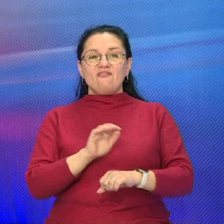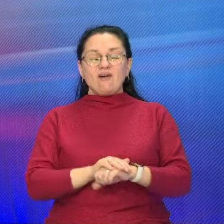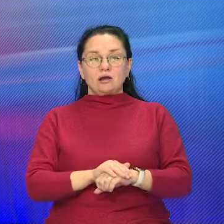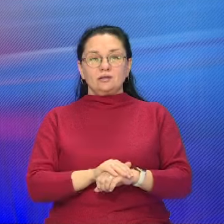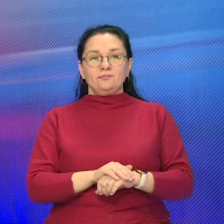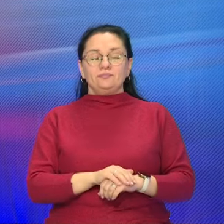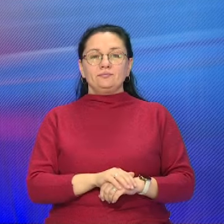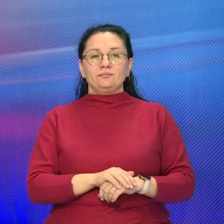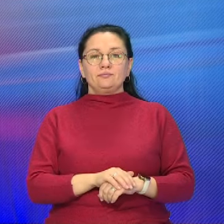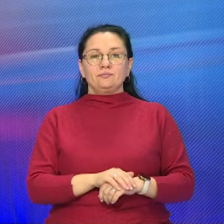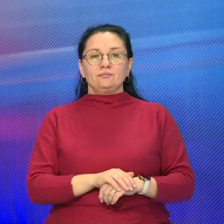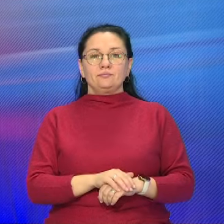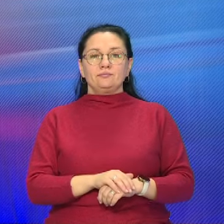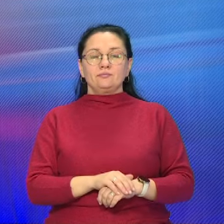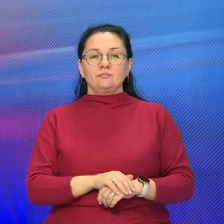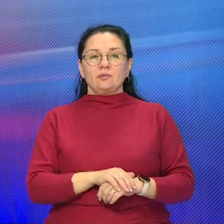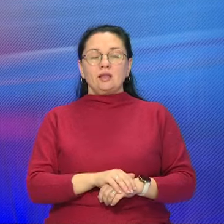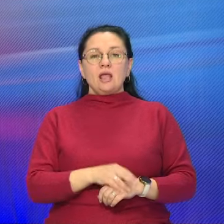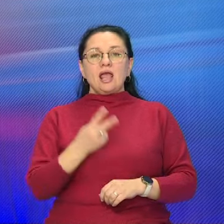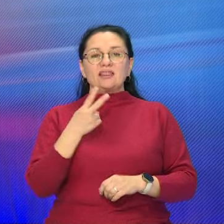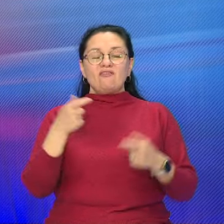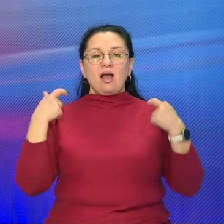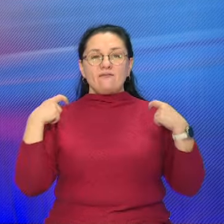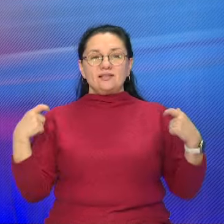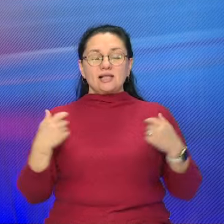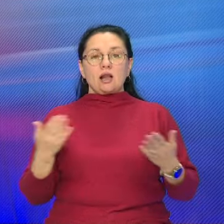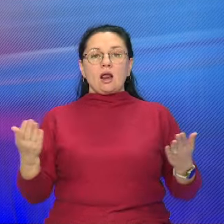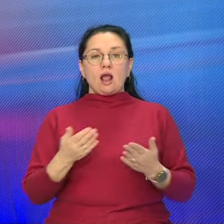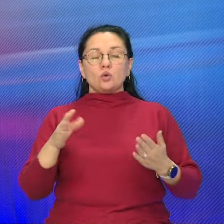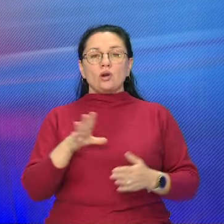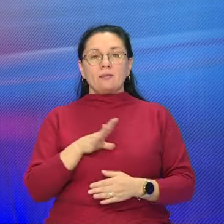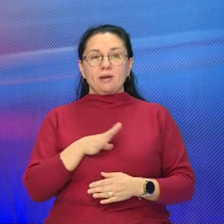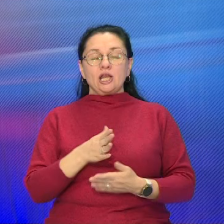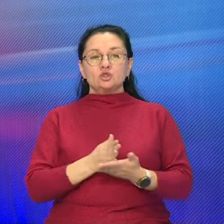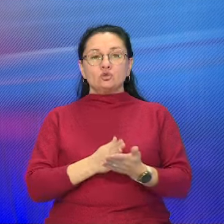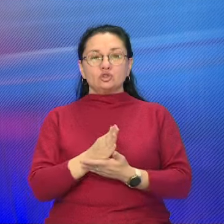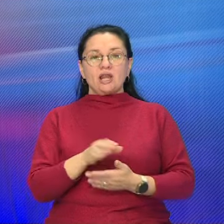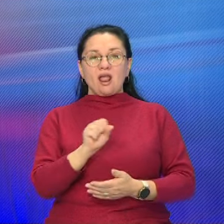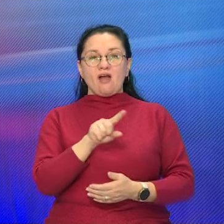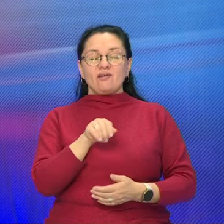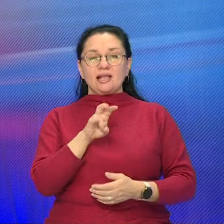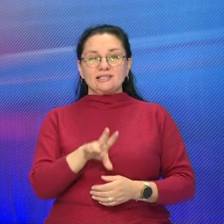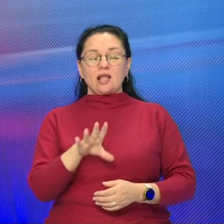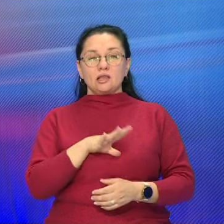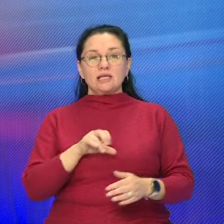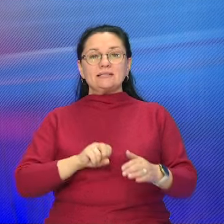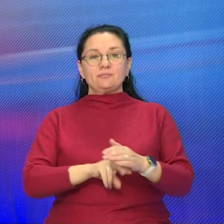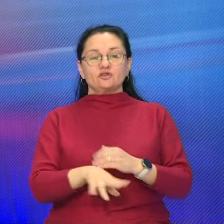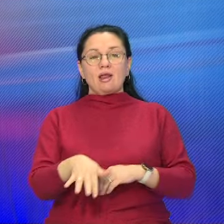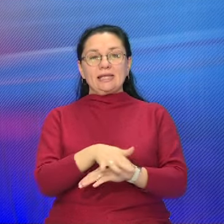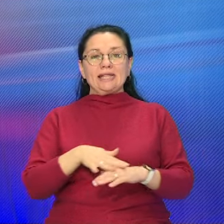вот два офицера, которые были из Афганистана, они бежали и на